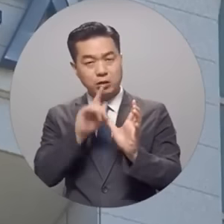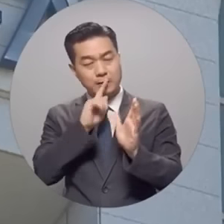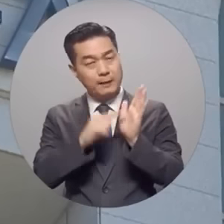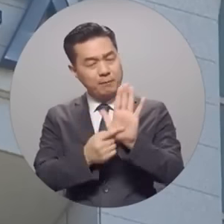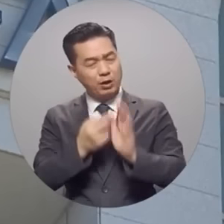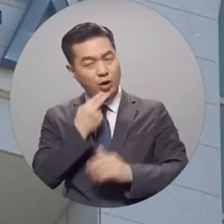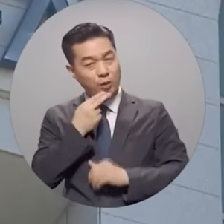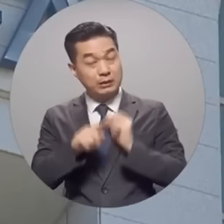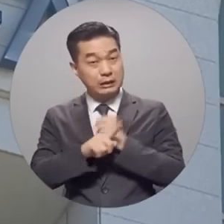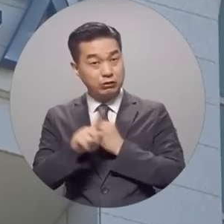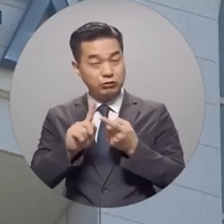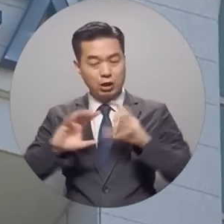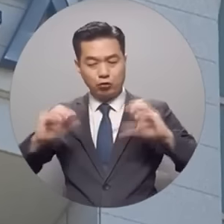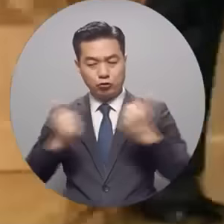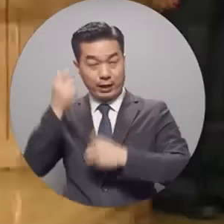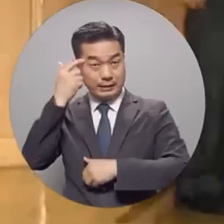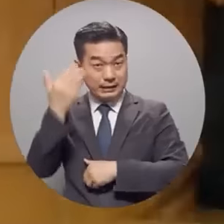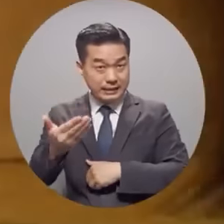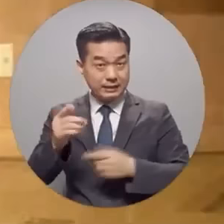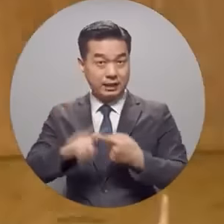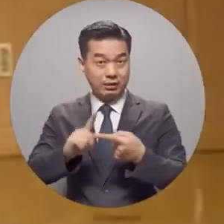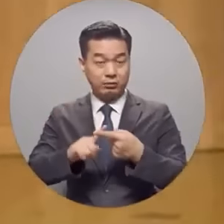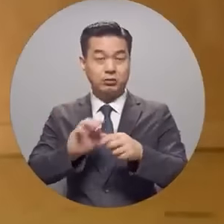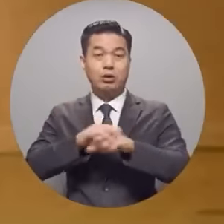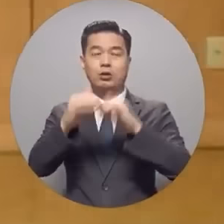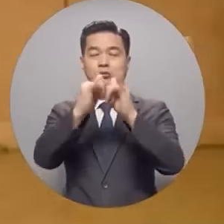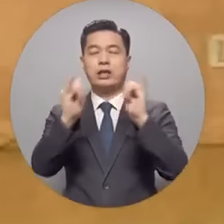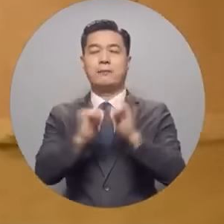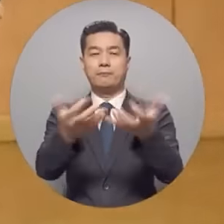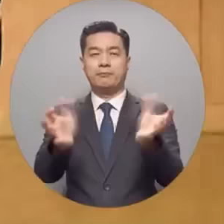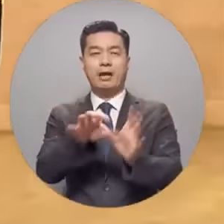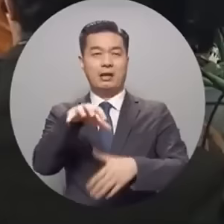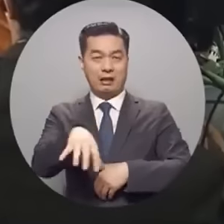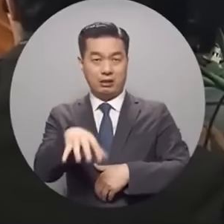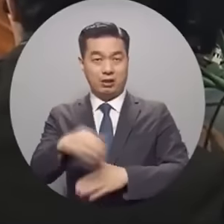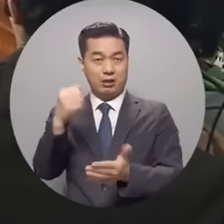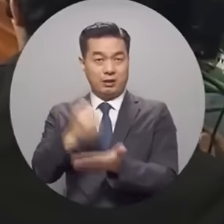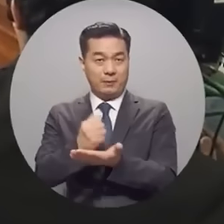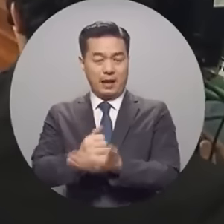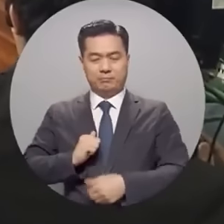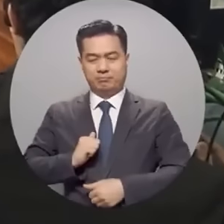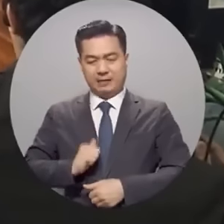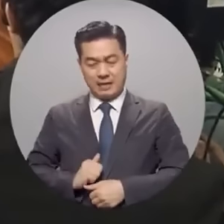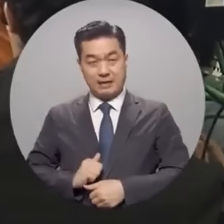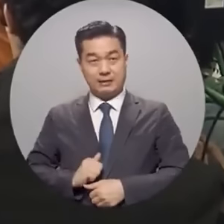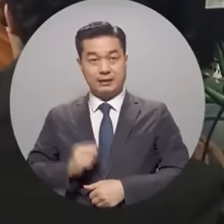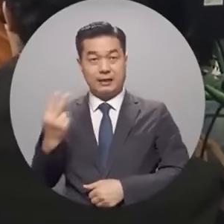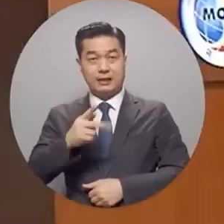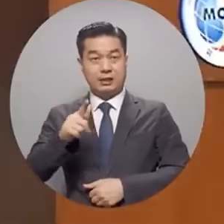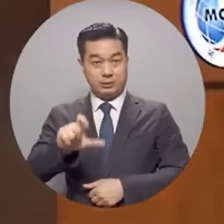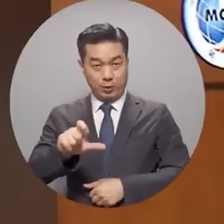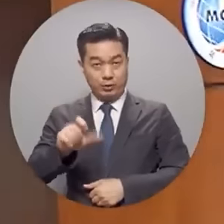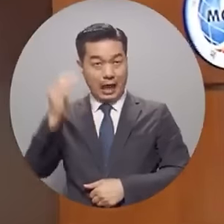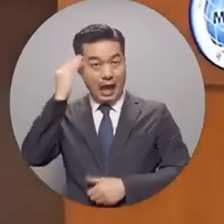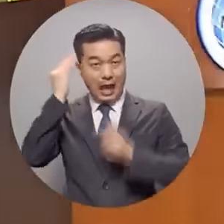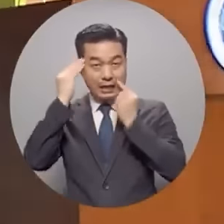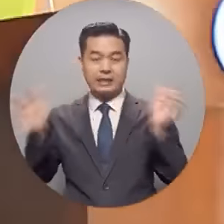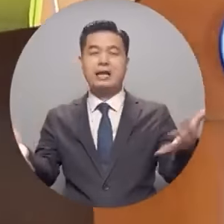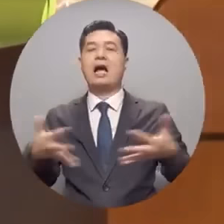등에 대한 국회 질의에 국제무대에서 비판을 자제하기로 한 지난 2015년 한일 위안부 합의가 양국 간 공식